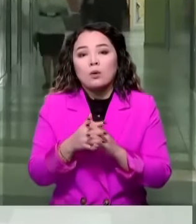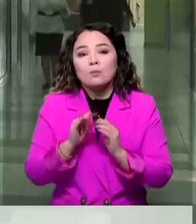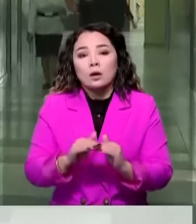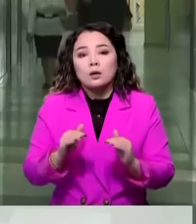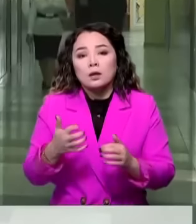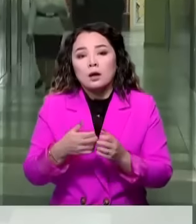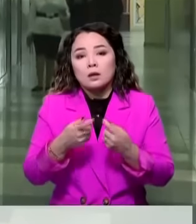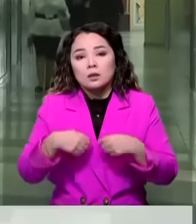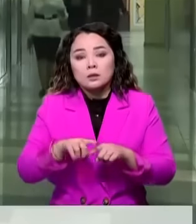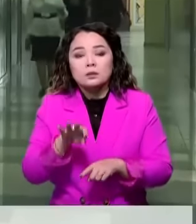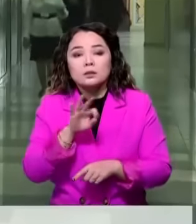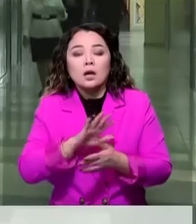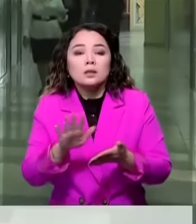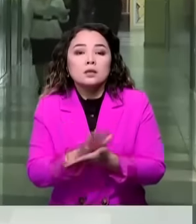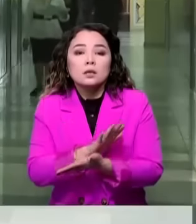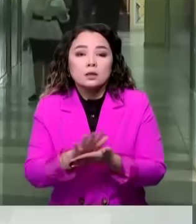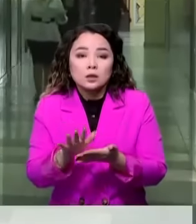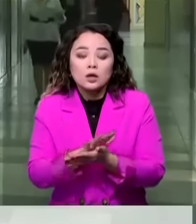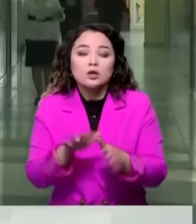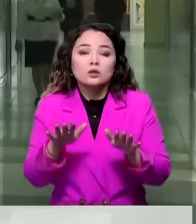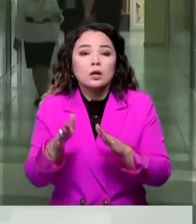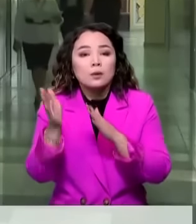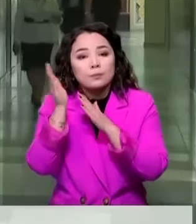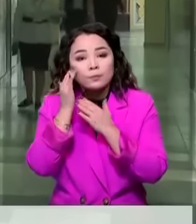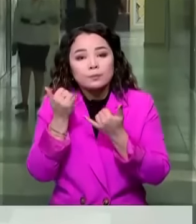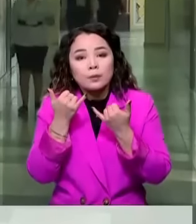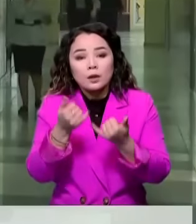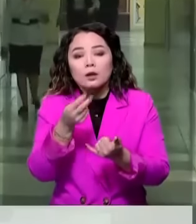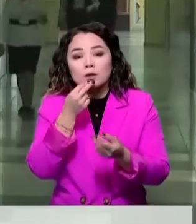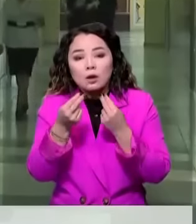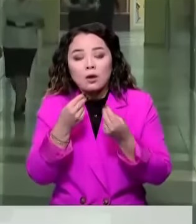арасынан тегін жататын орны, тегін